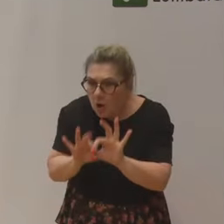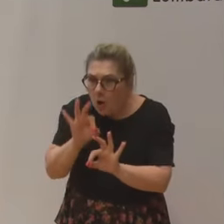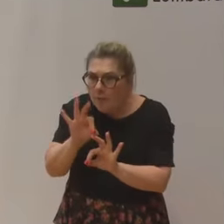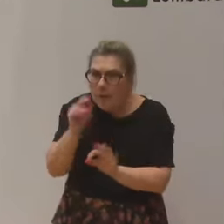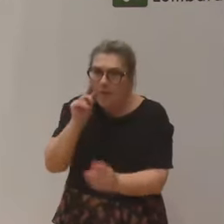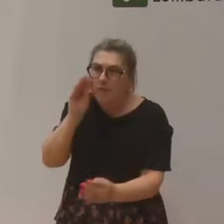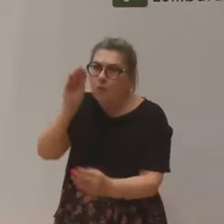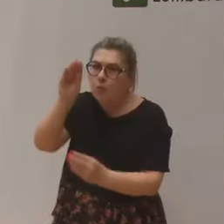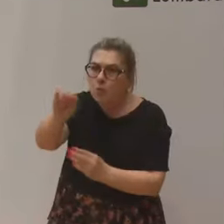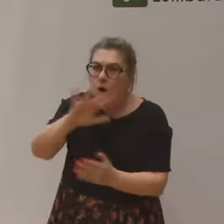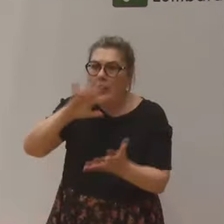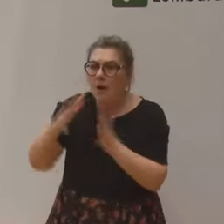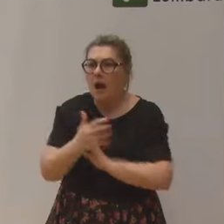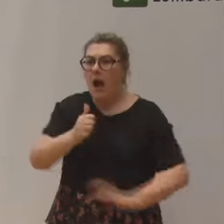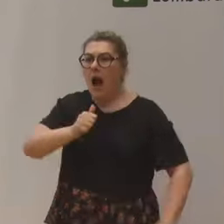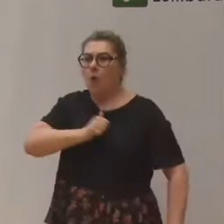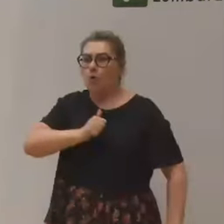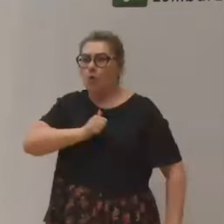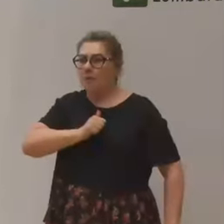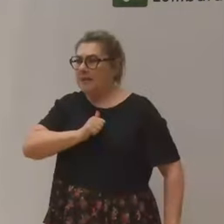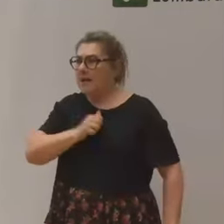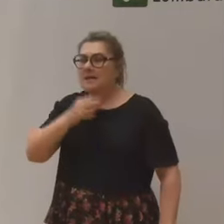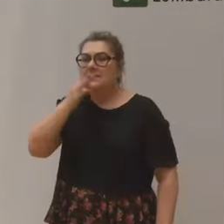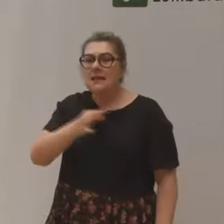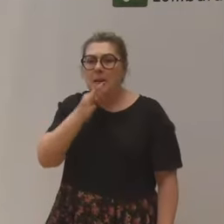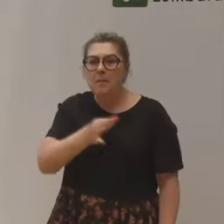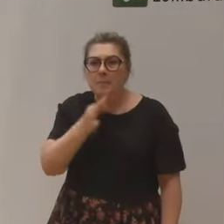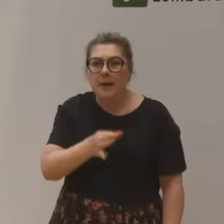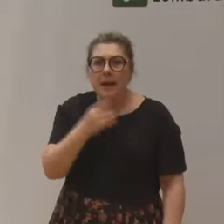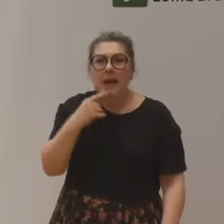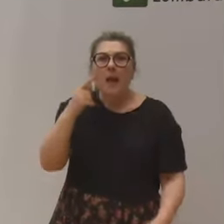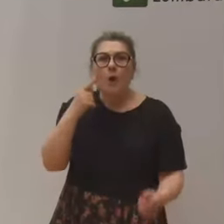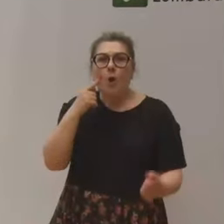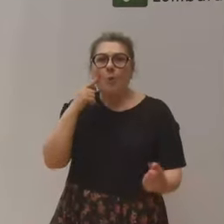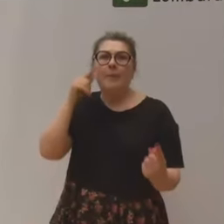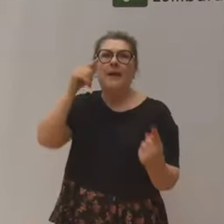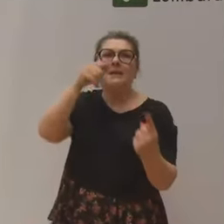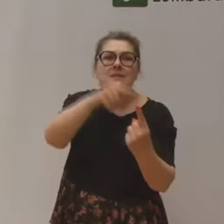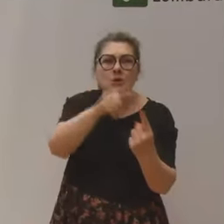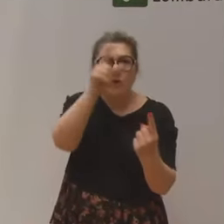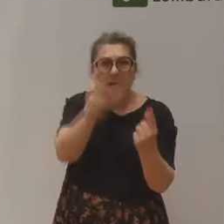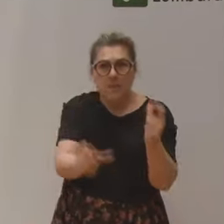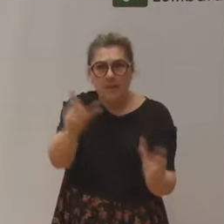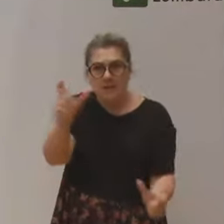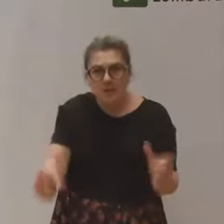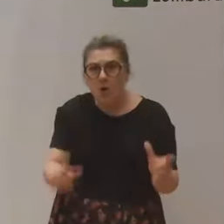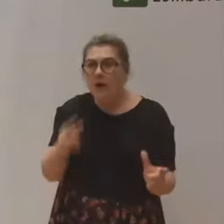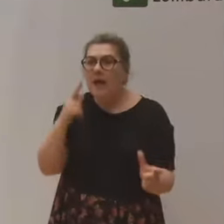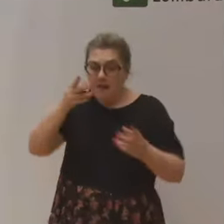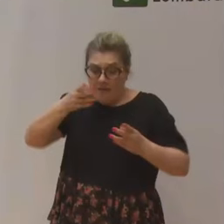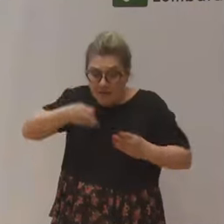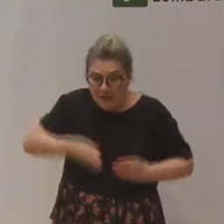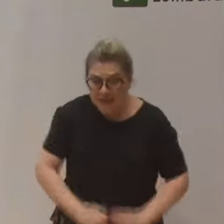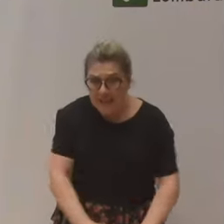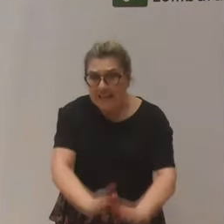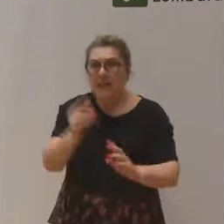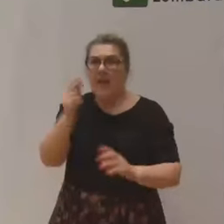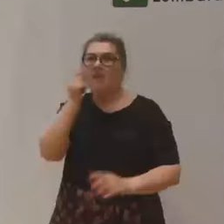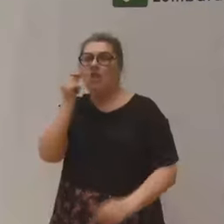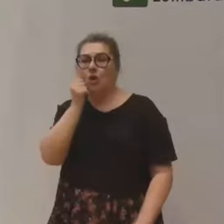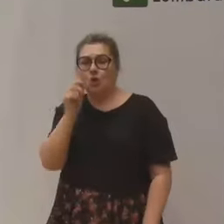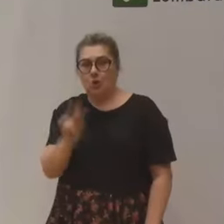nel senso di prendere come punto di riferimento il destino delle persone, destino dei figli e dei